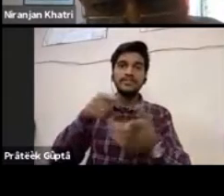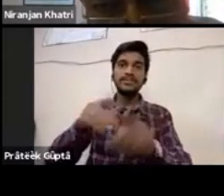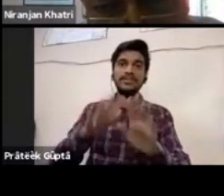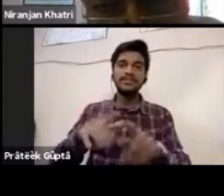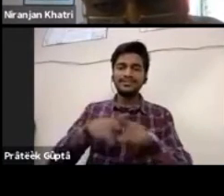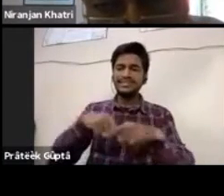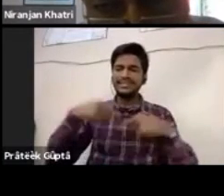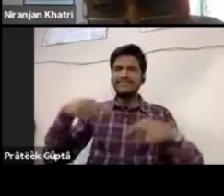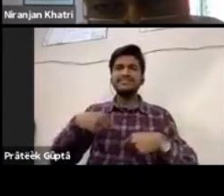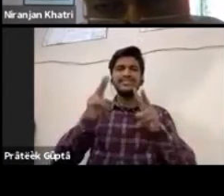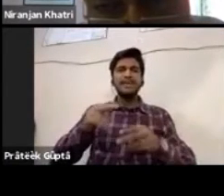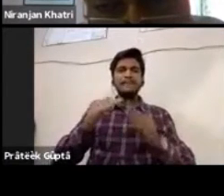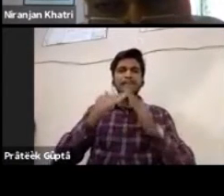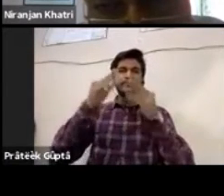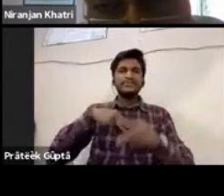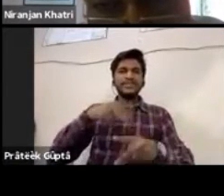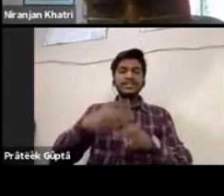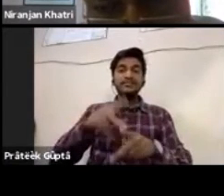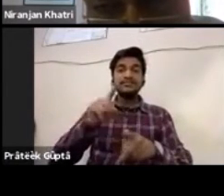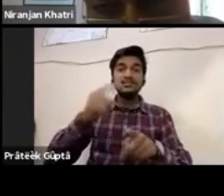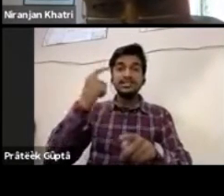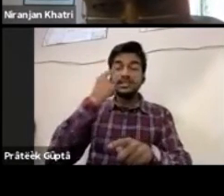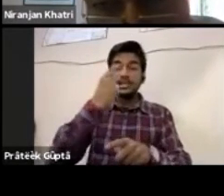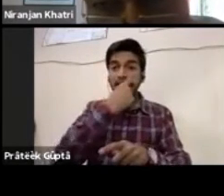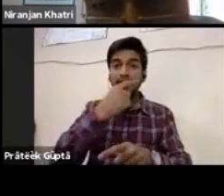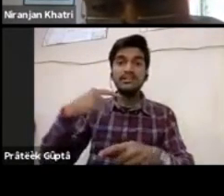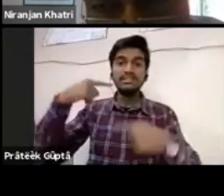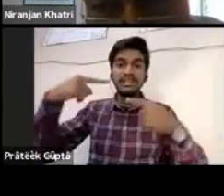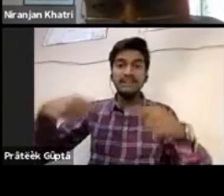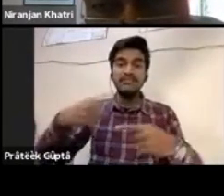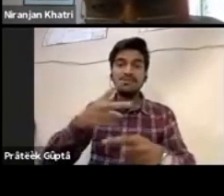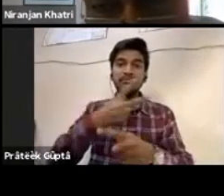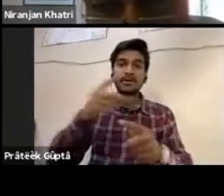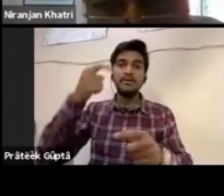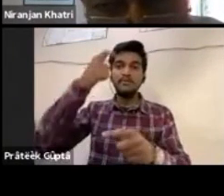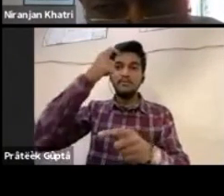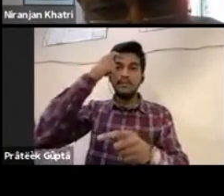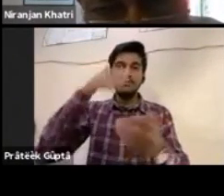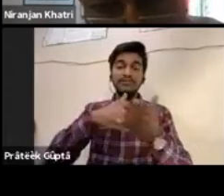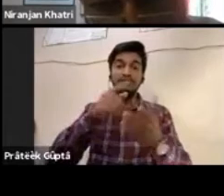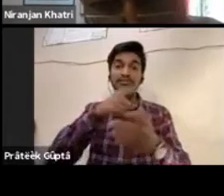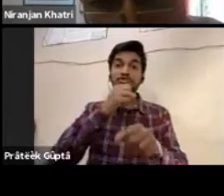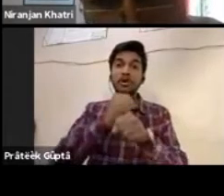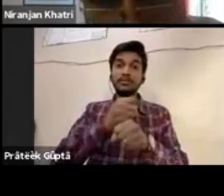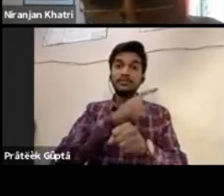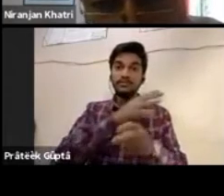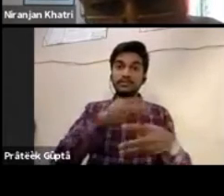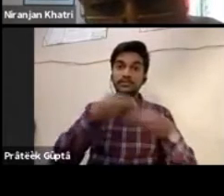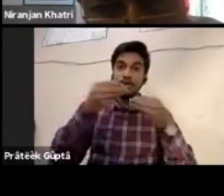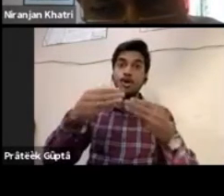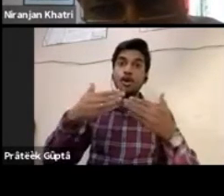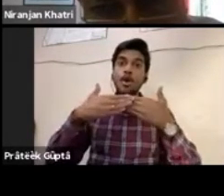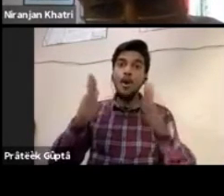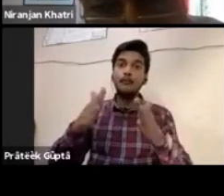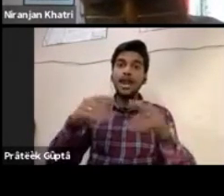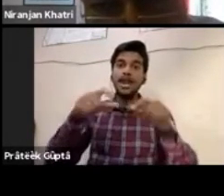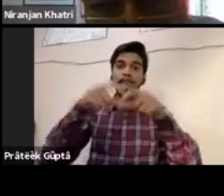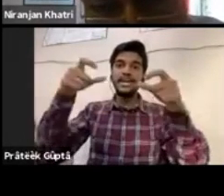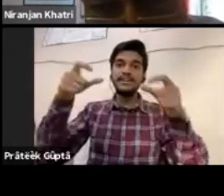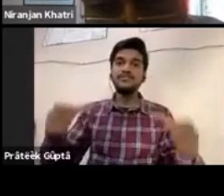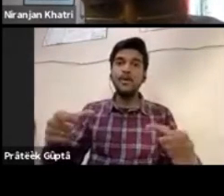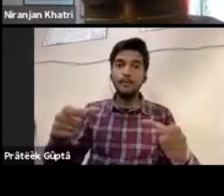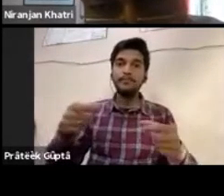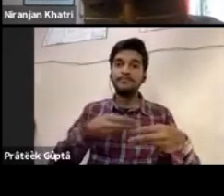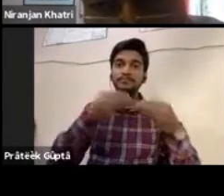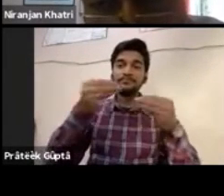थिंक देयर इज आल्सो अ नीड फॉर गवर्नमेंट टू हैव ओपन प्लेटफॉर्म वेयर कांस्टेंट फीडबैक्स कुड बी पुट इन. मैंने एक छोटा